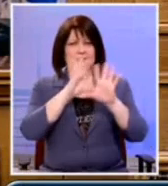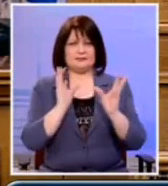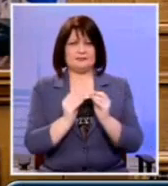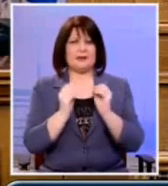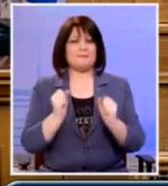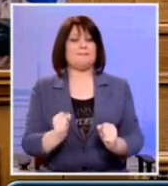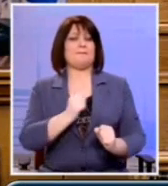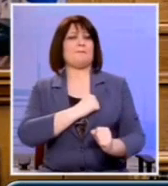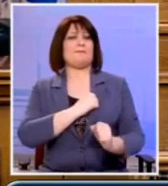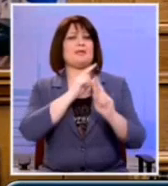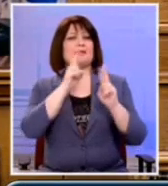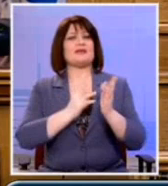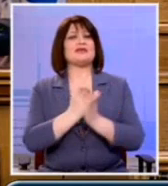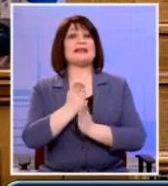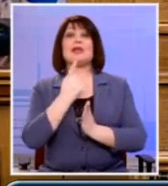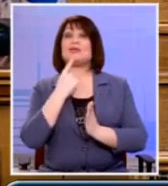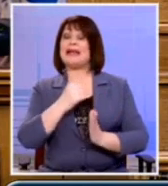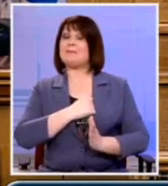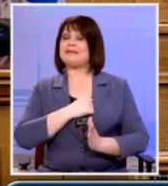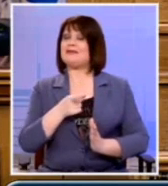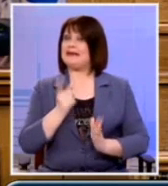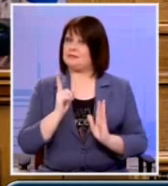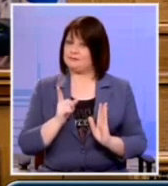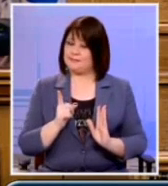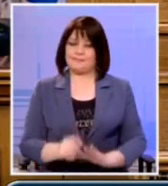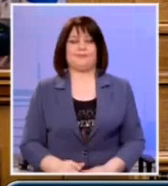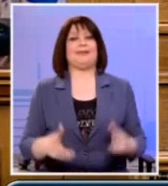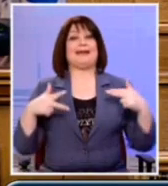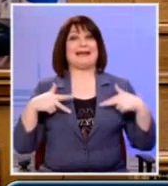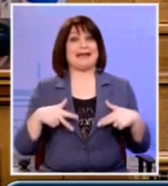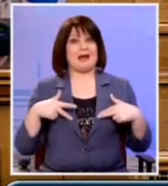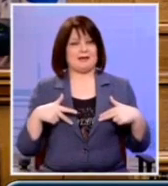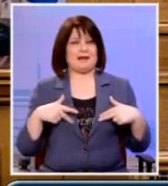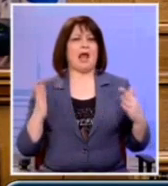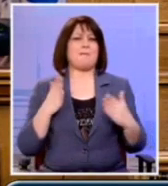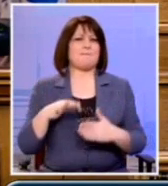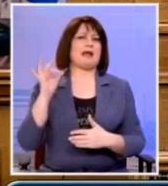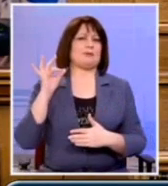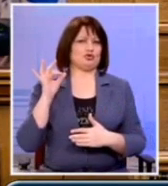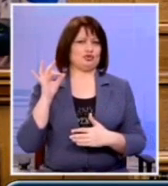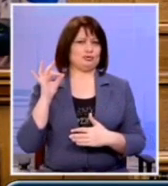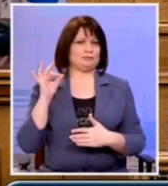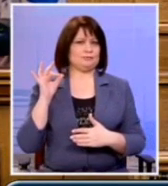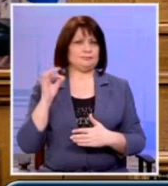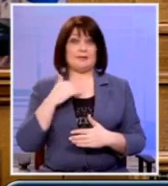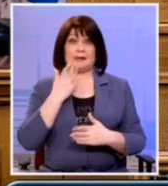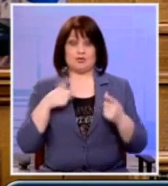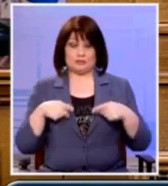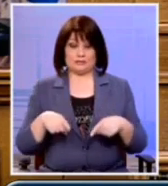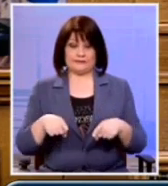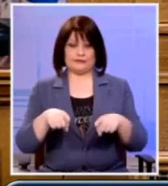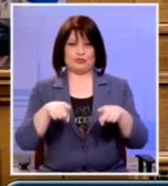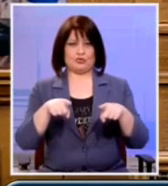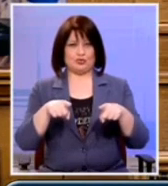αρχή του διεθνούς δικαίου κατά την οποία τα κράτη, σε περίπτωση που δεν μπορούν ταυτόχρονα